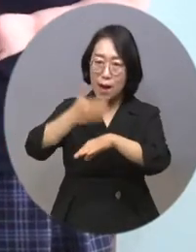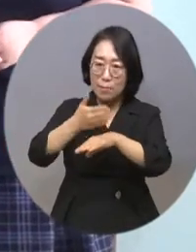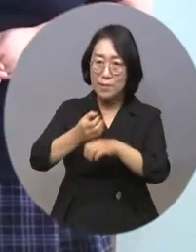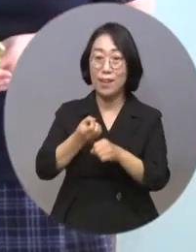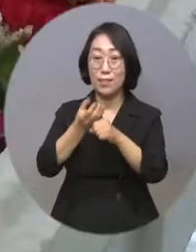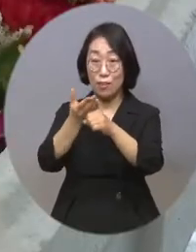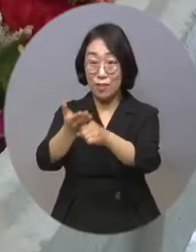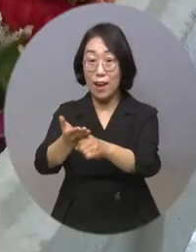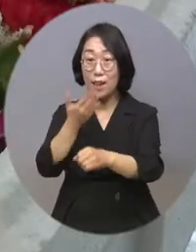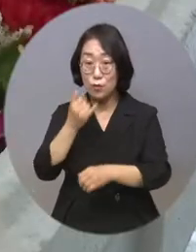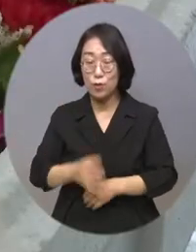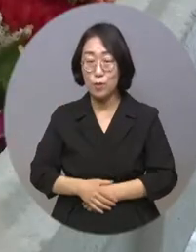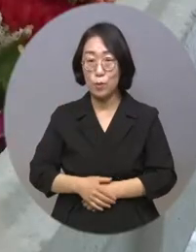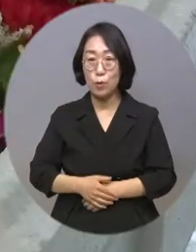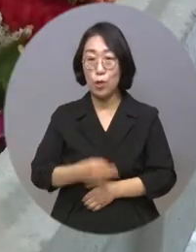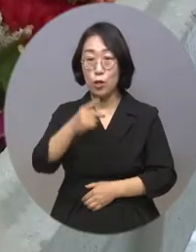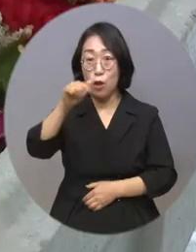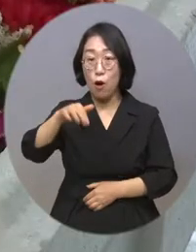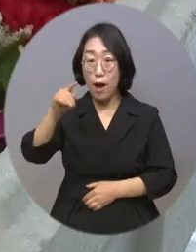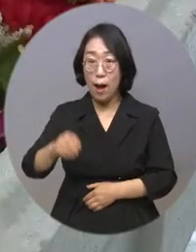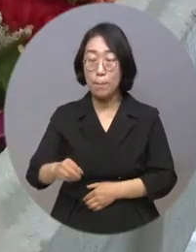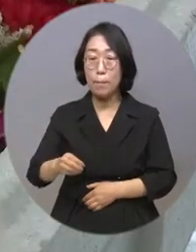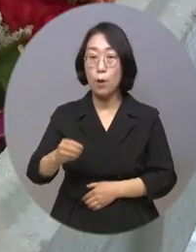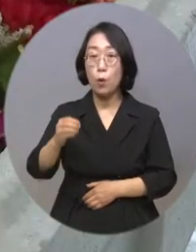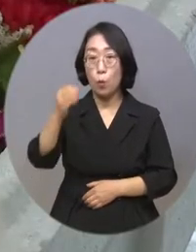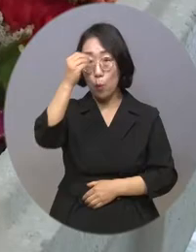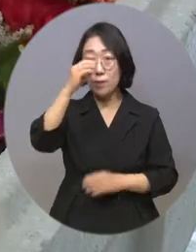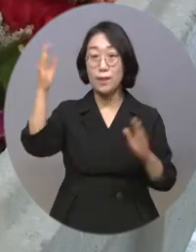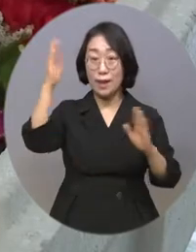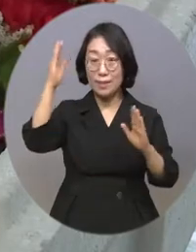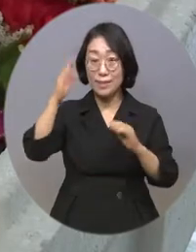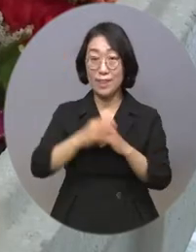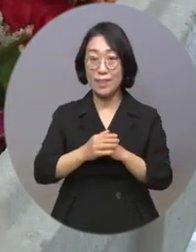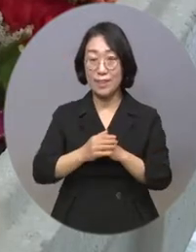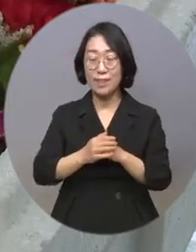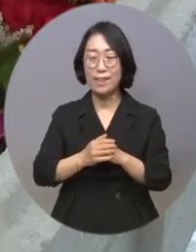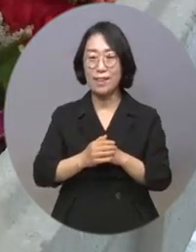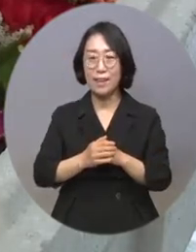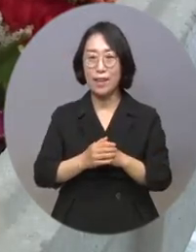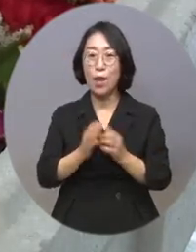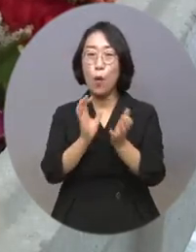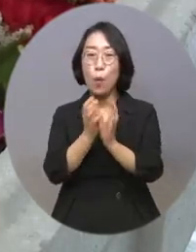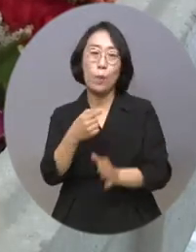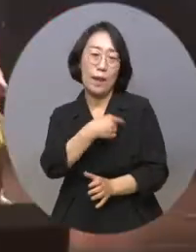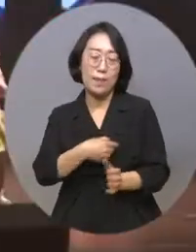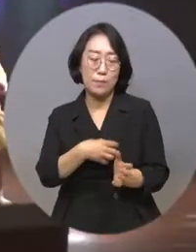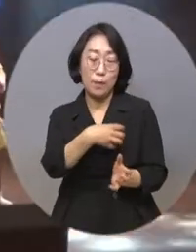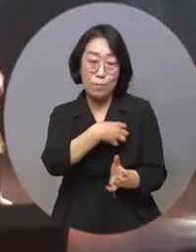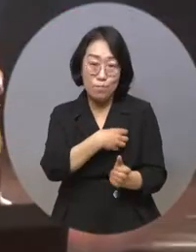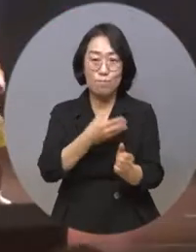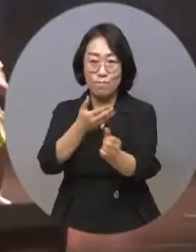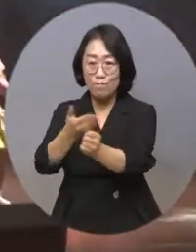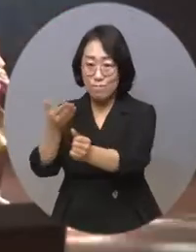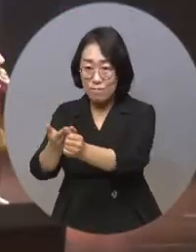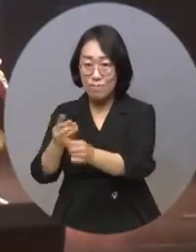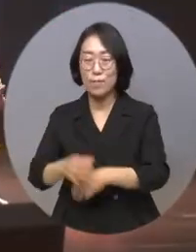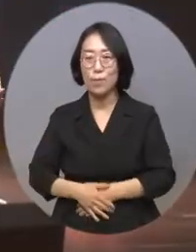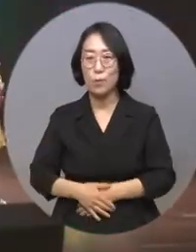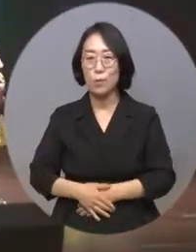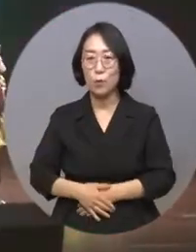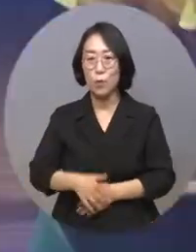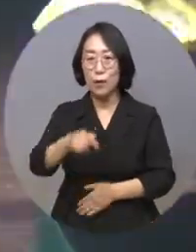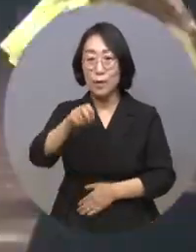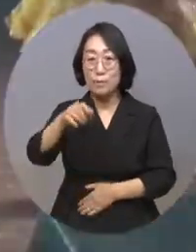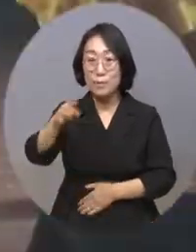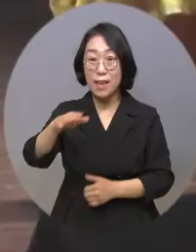수 있도록 더감정보고등학교 자원봉사자 학생들이 카네이션을 달아드렸고 국공립